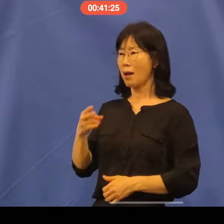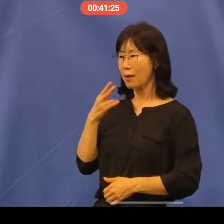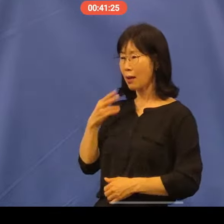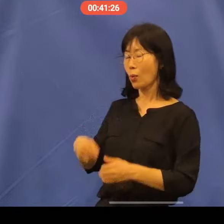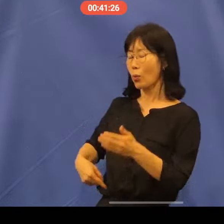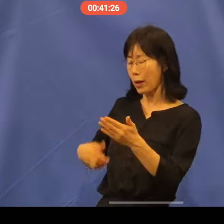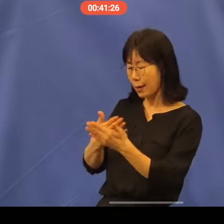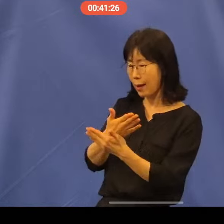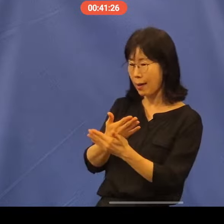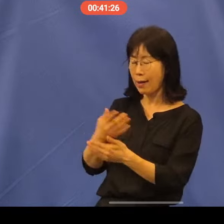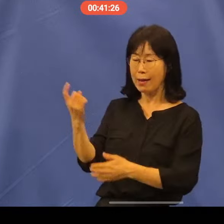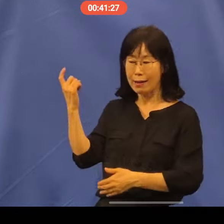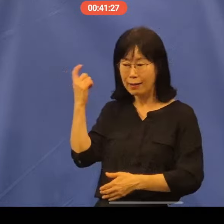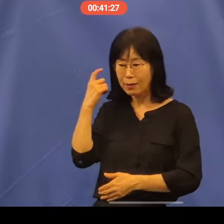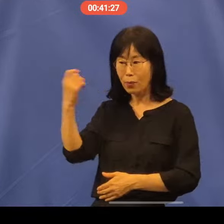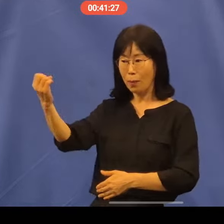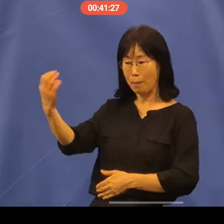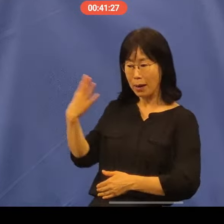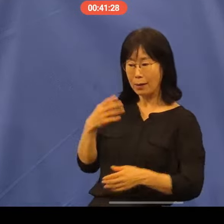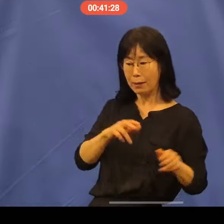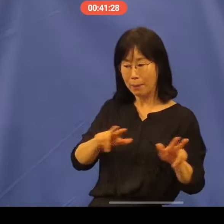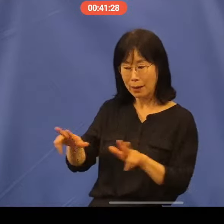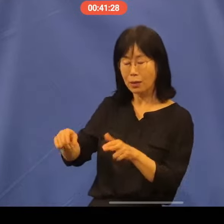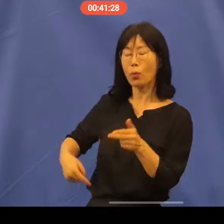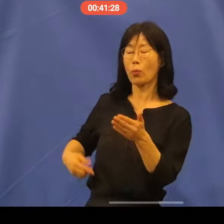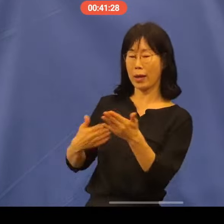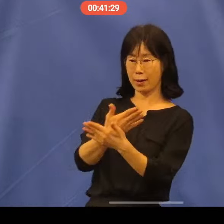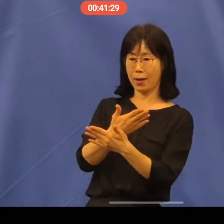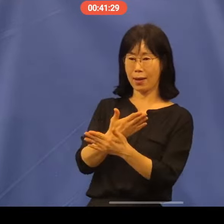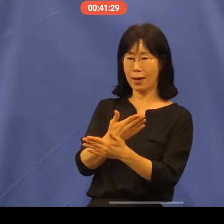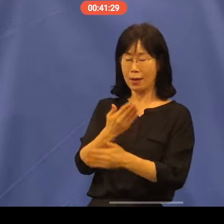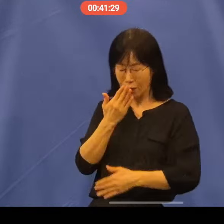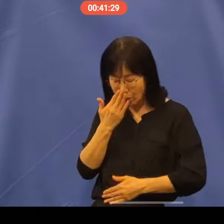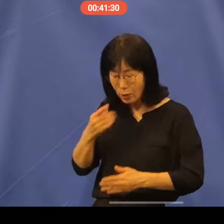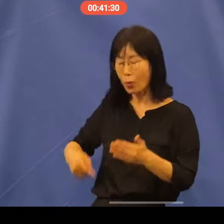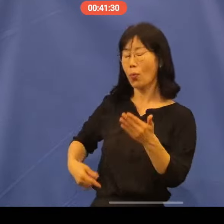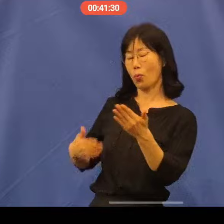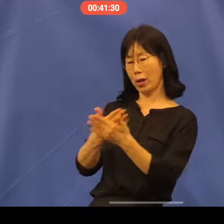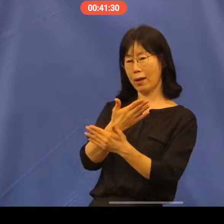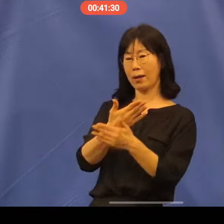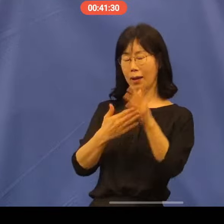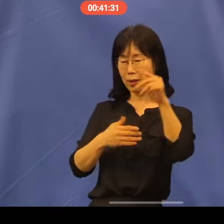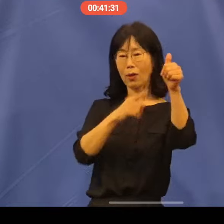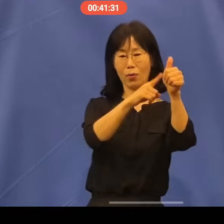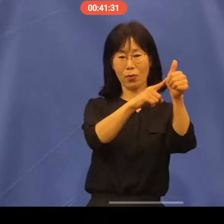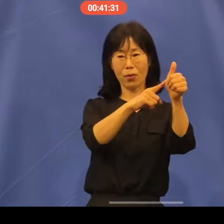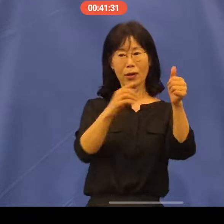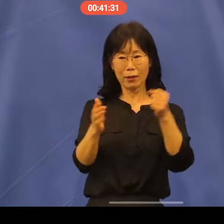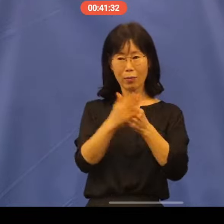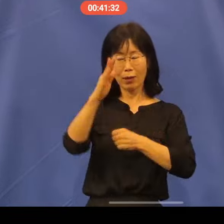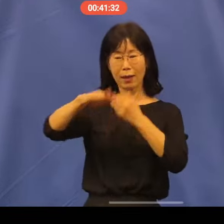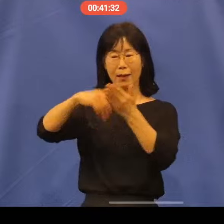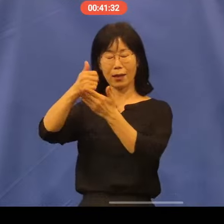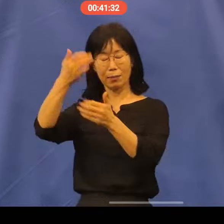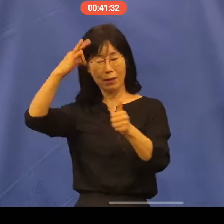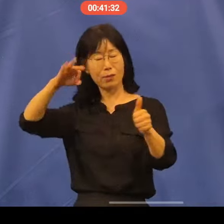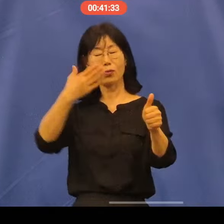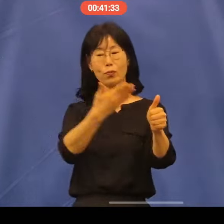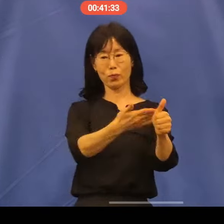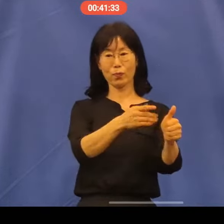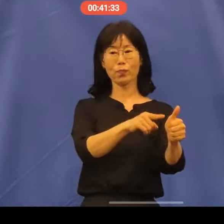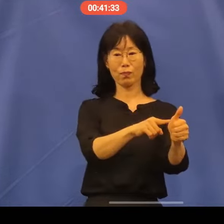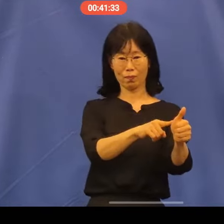자신을 정당화하는 쪽으로 몰고 가지 않아요. 우리는 죄를 누가 지적받으면 정당화시켜요. 합리화시켜요.